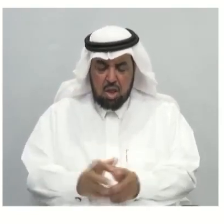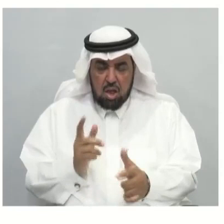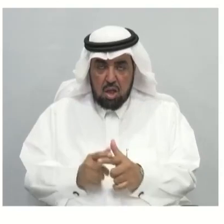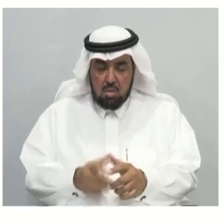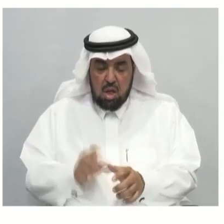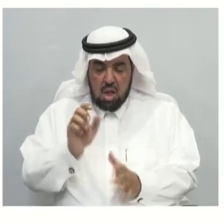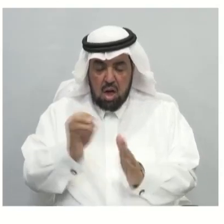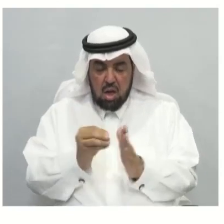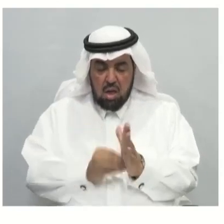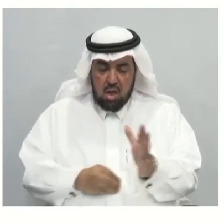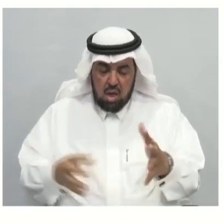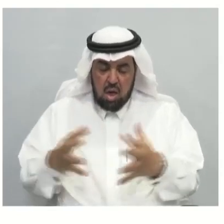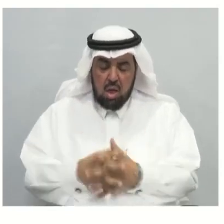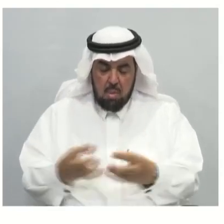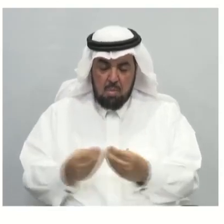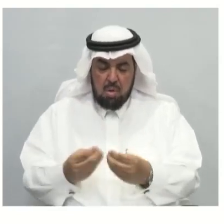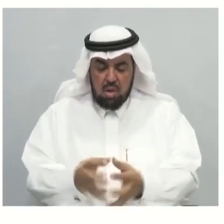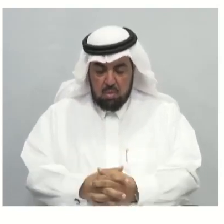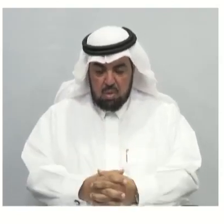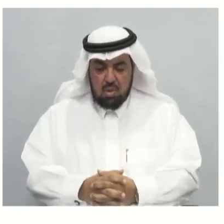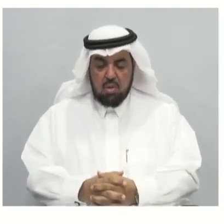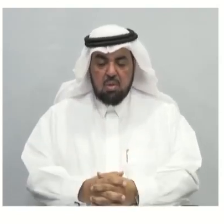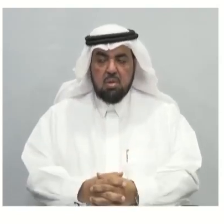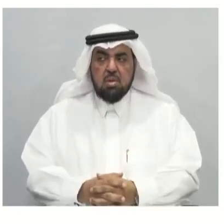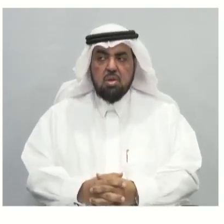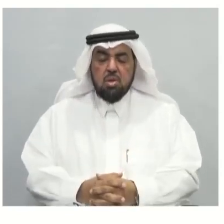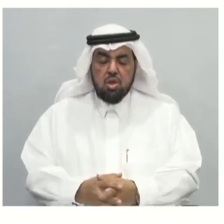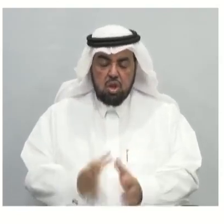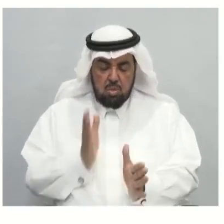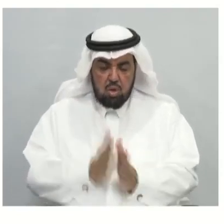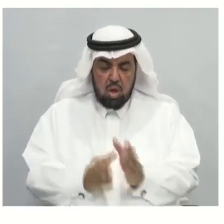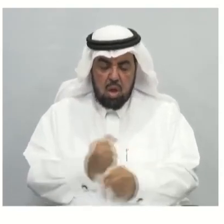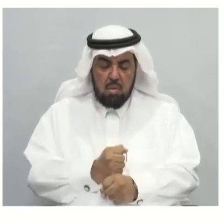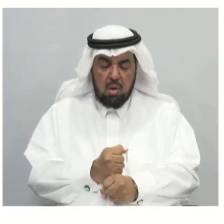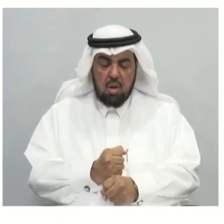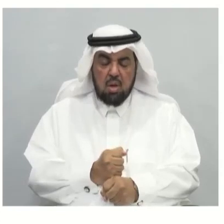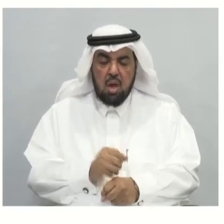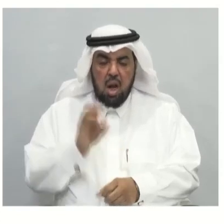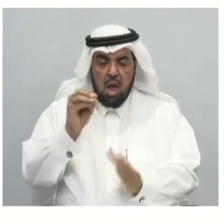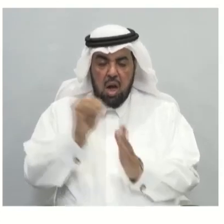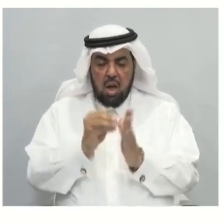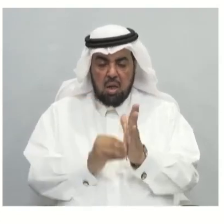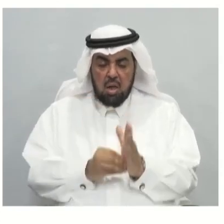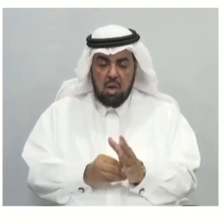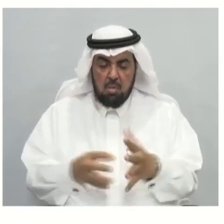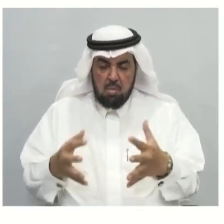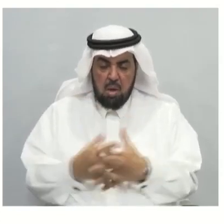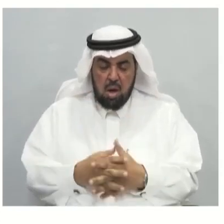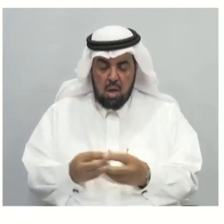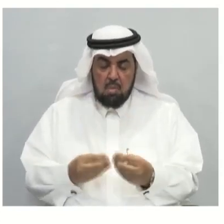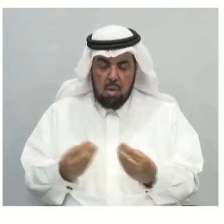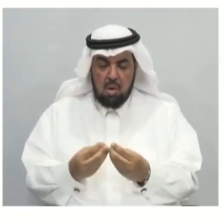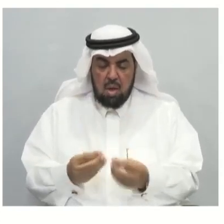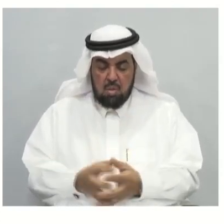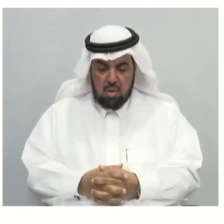العناصر ذات العلاقه مع بعضها البعض عندما نصمم مستند اعمال ان تكون العناصر ذات العلاقه مع بعضها